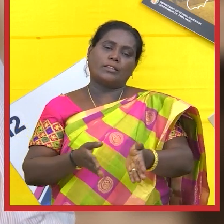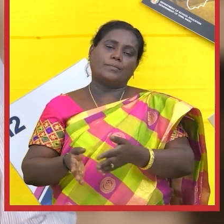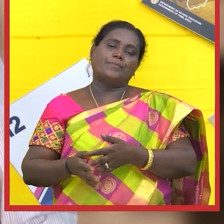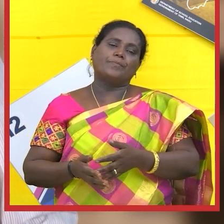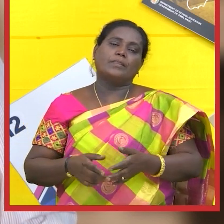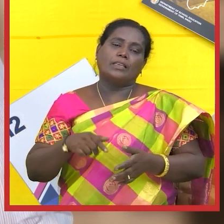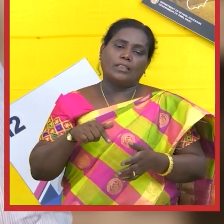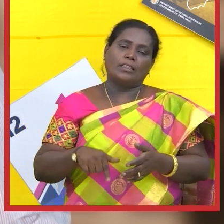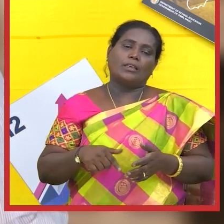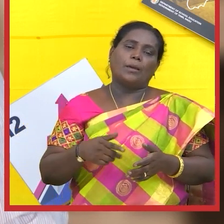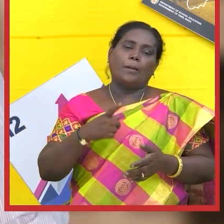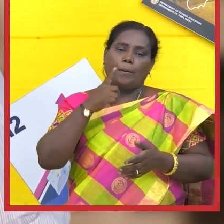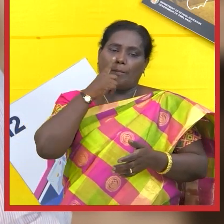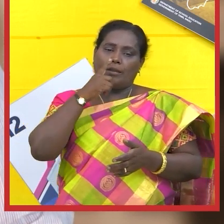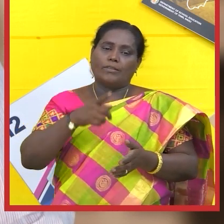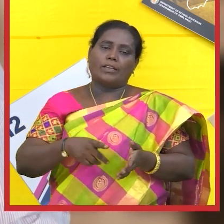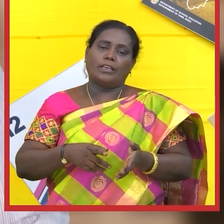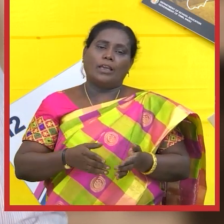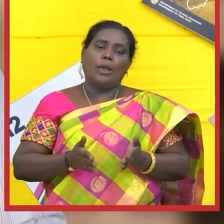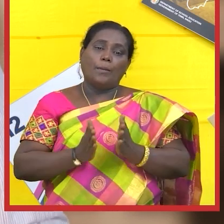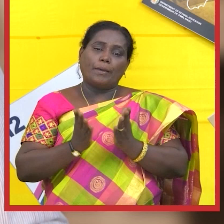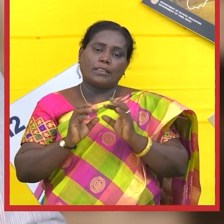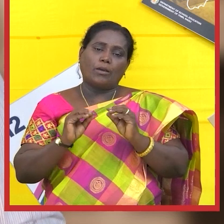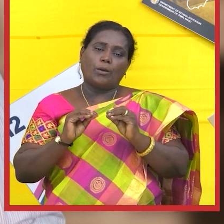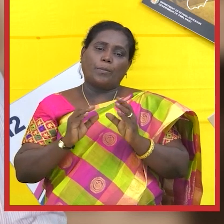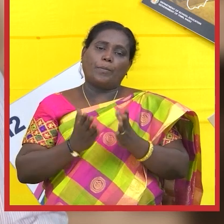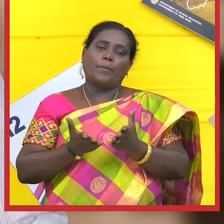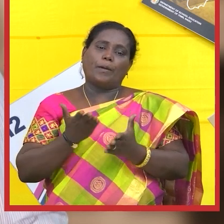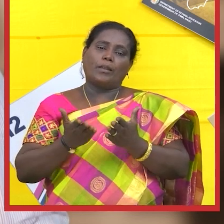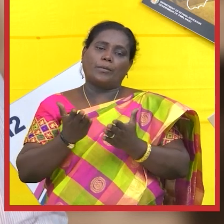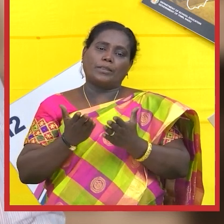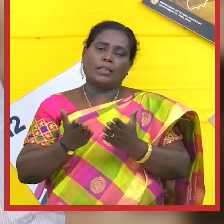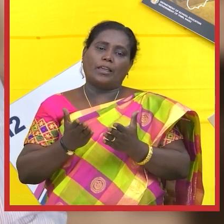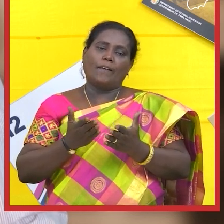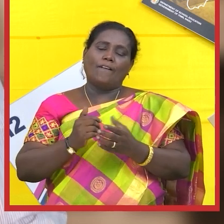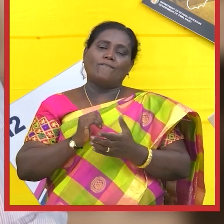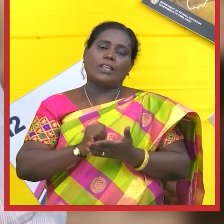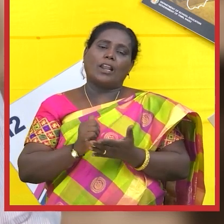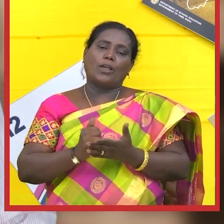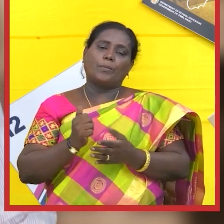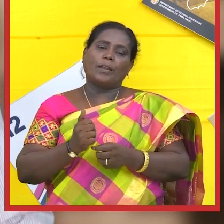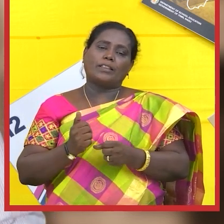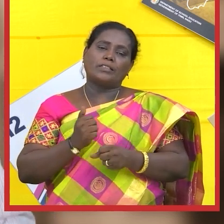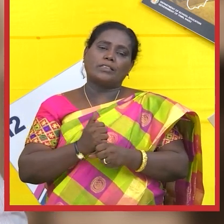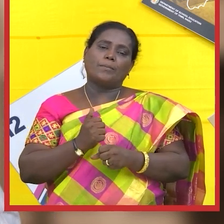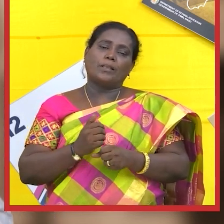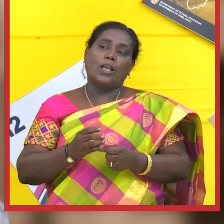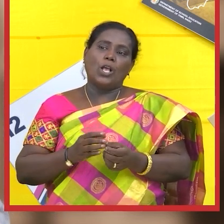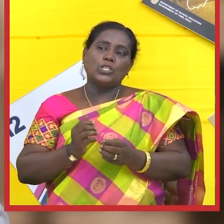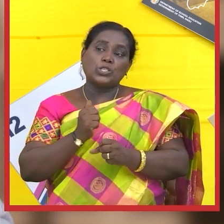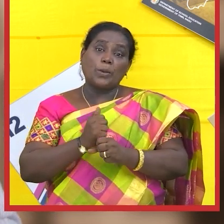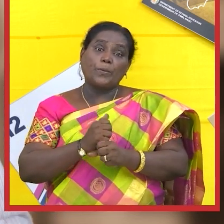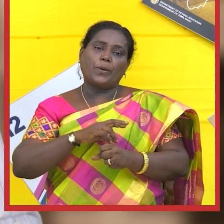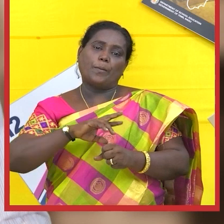இந்த 10ஆம் வகுப்பு சமூகறிவியல் பாடத்திலே, இந்த வரலாறு பாடத்திலே, 10ஆம் பாடம் என்று சொல்லக்கூடிய தமிழ்நாட்டின் சமூக மாற்றங்கள் என்று சொல்லக்கூடிய